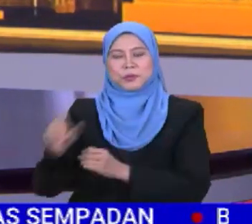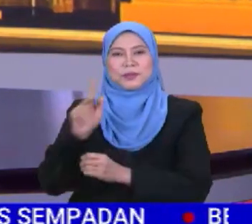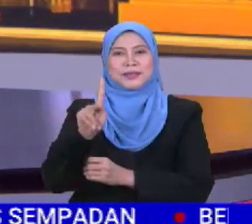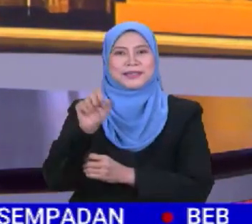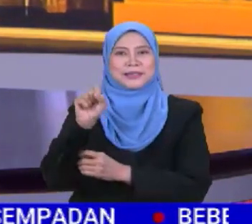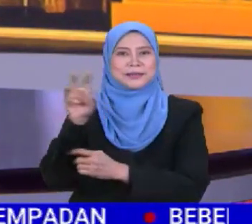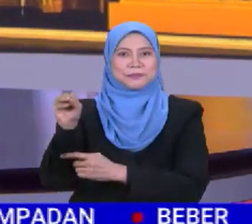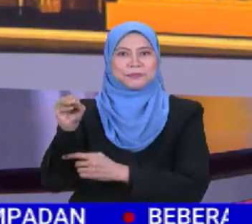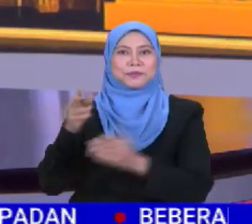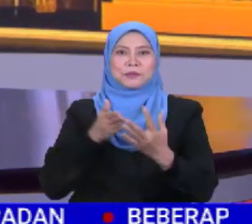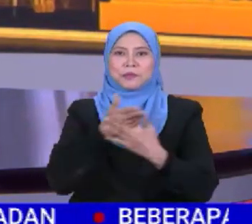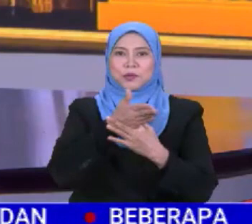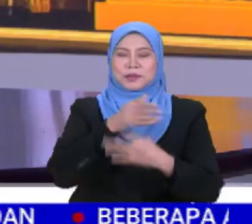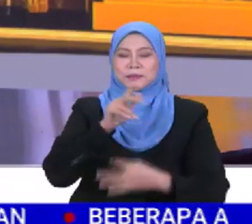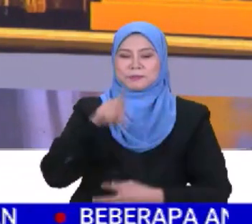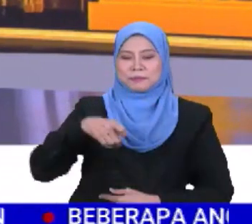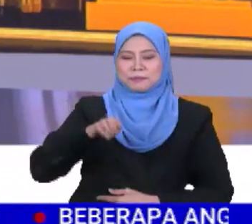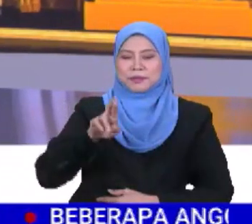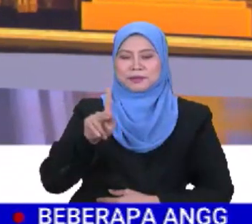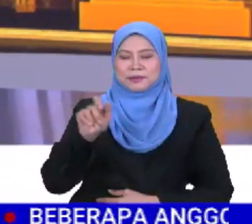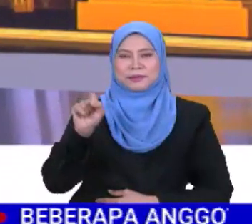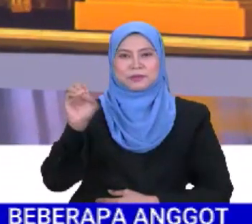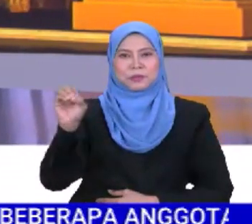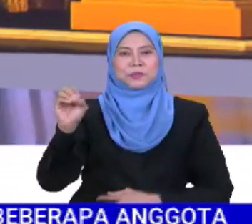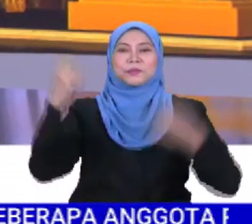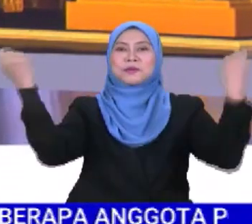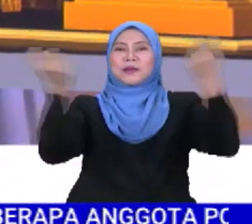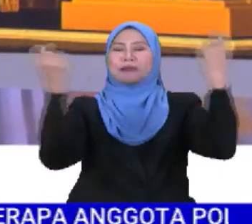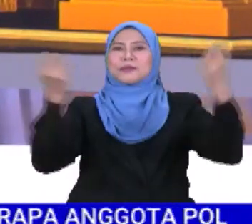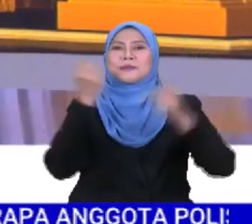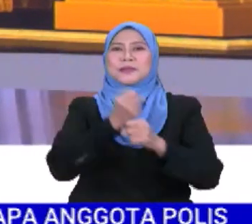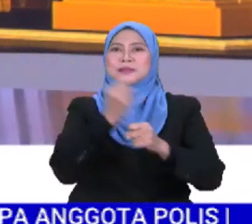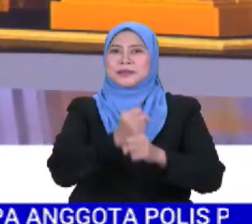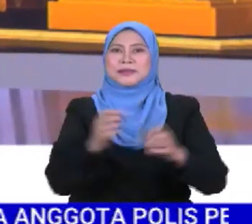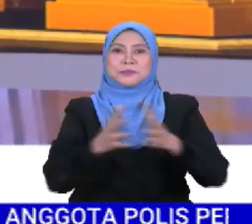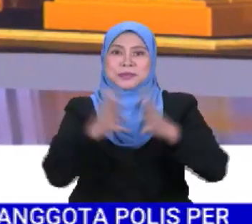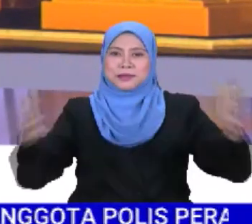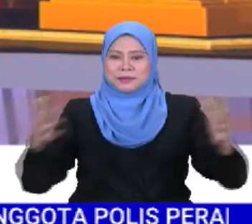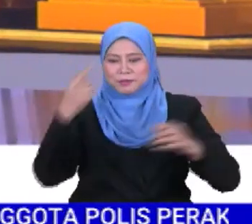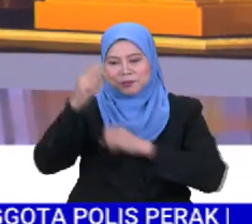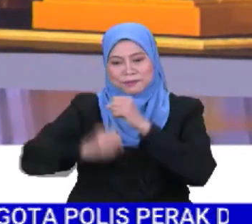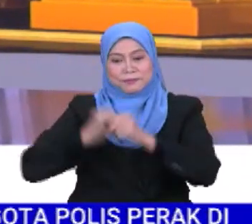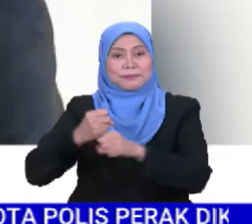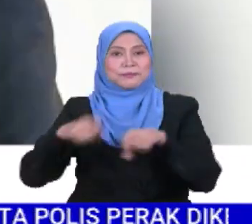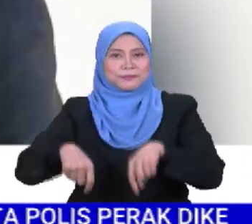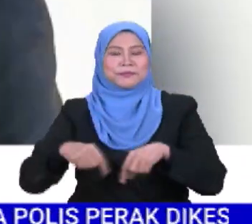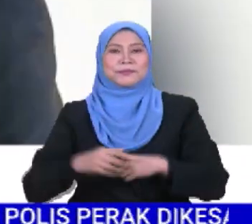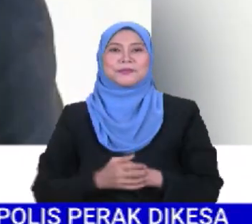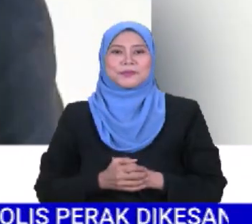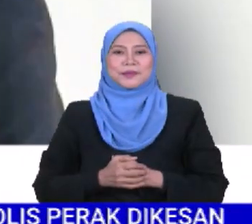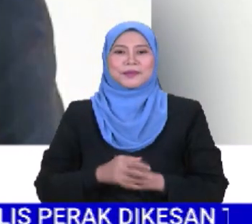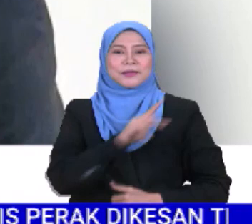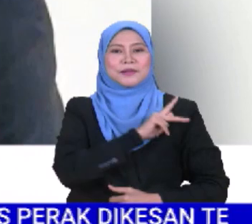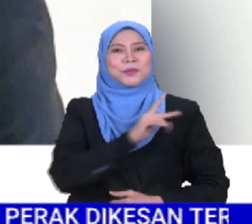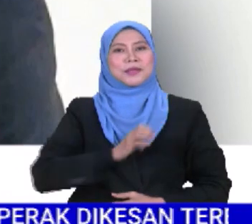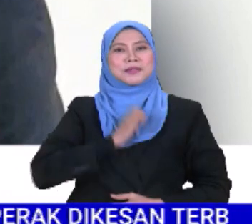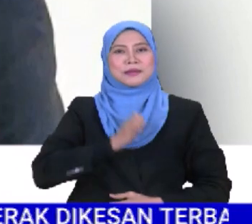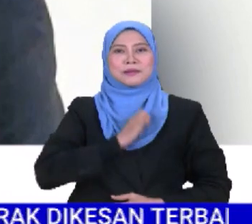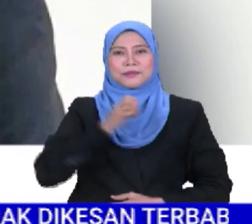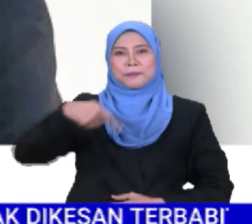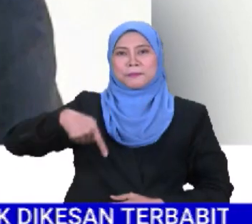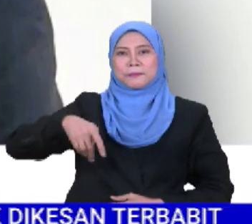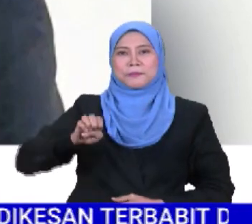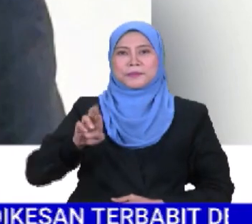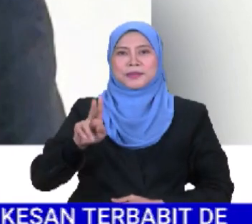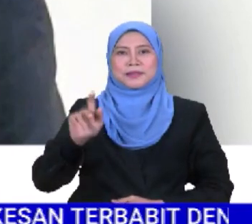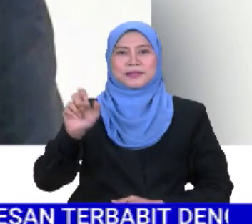Manusia melalui Perkeso itu bakal menjadi karnival pekerjaan terbesar tahun ini. Menurut Ketua Eksekutif Perkeso,